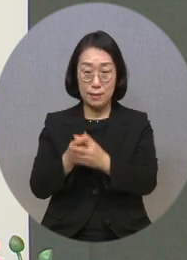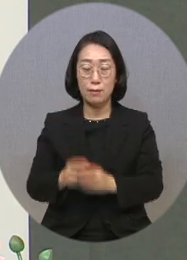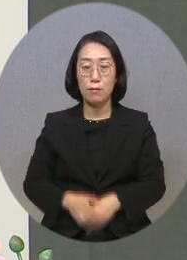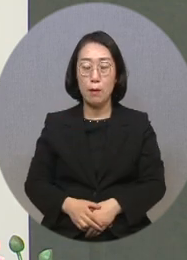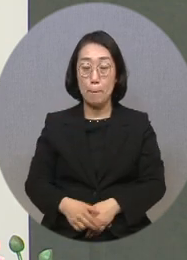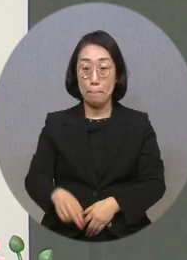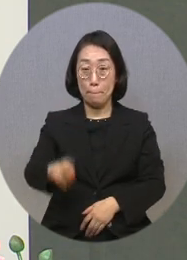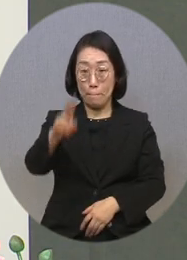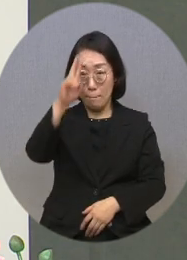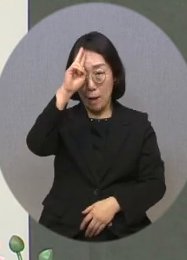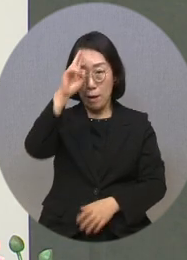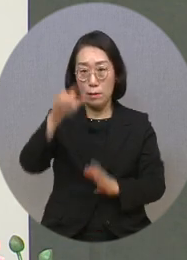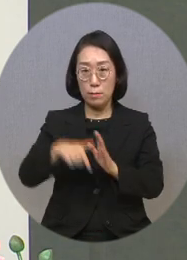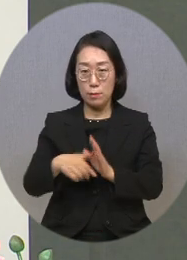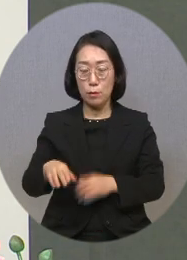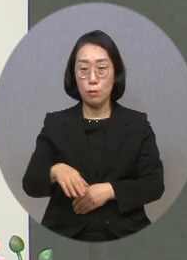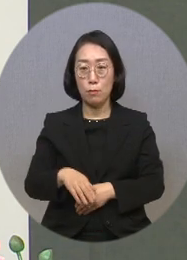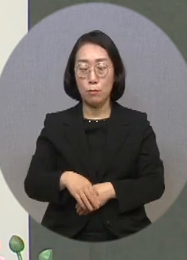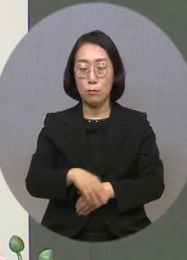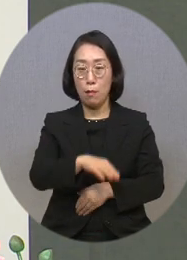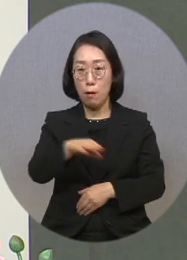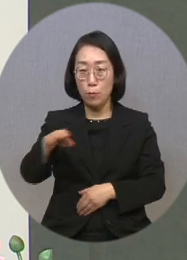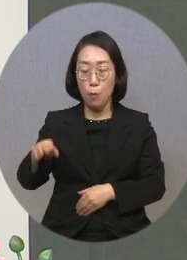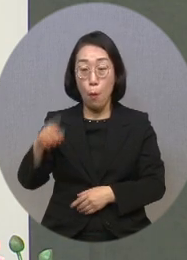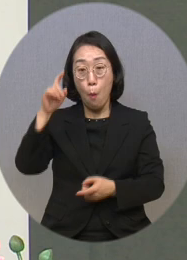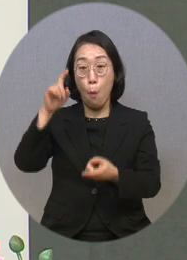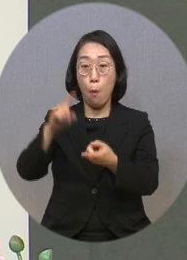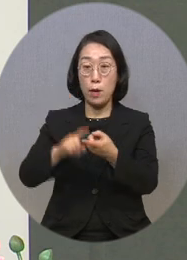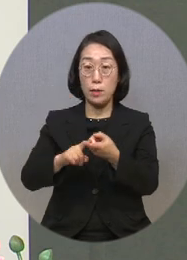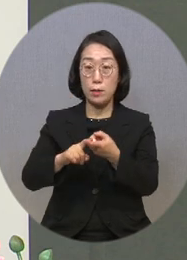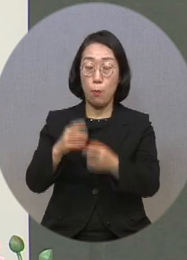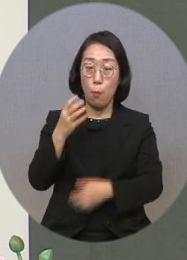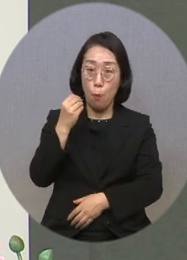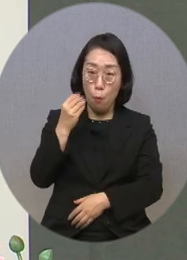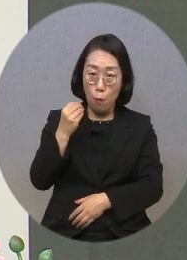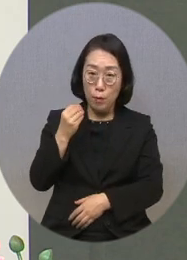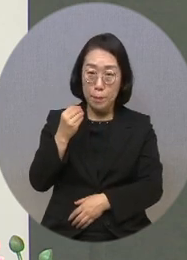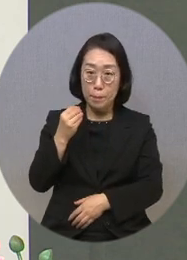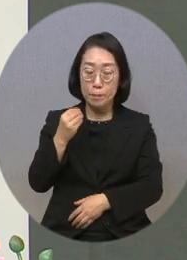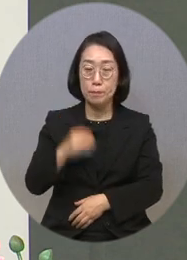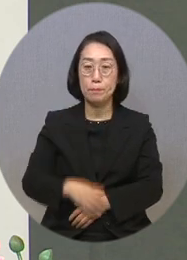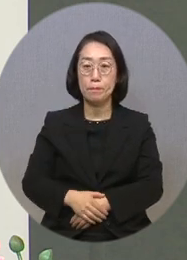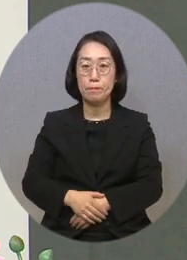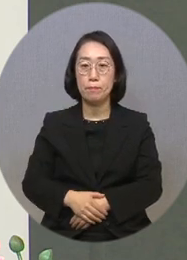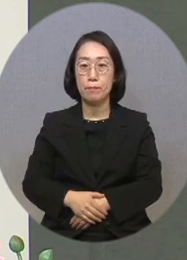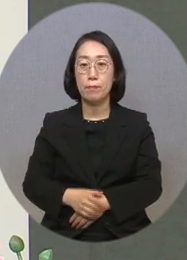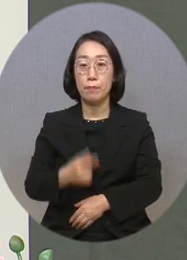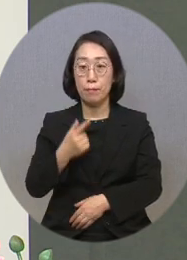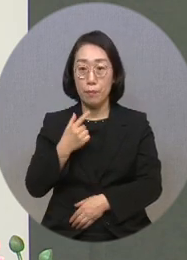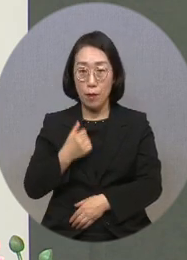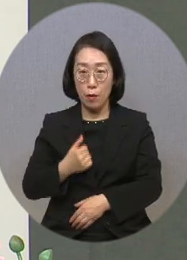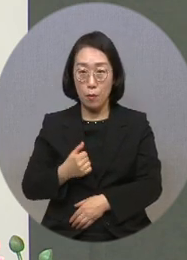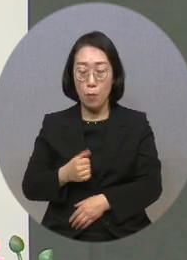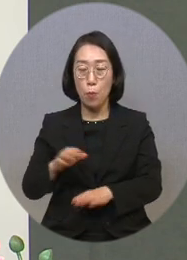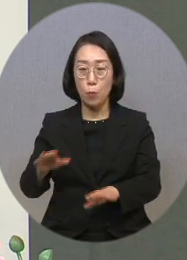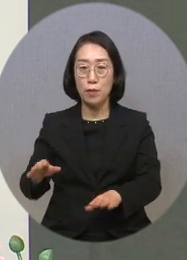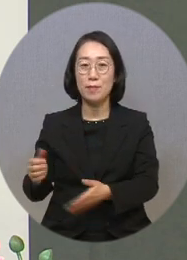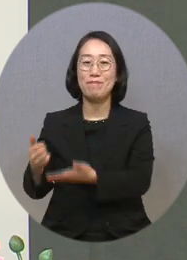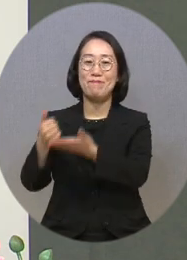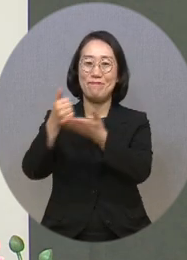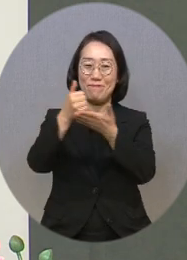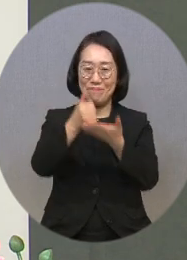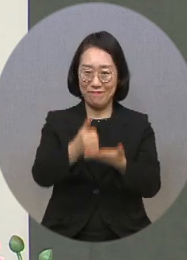맞아 들어갔을 때 국민들에게 굉장히 관심을 많이 집중시켰던 주인공이 오늘 이